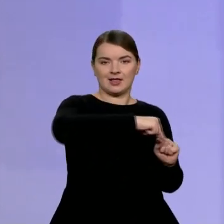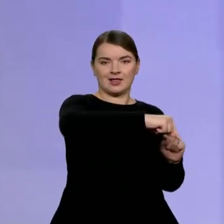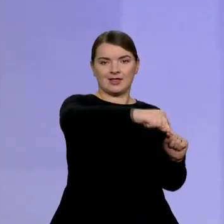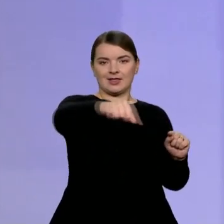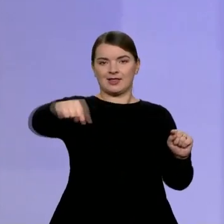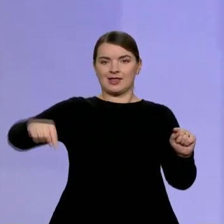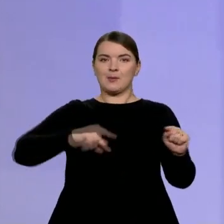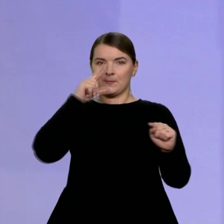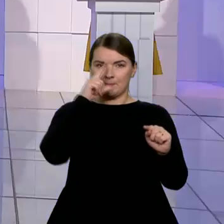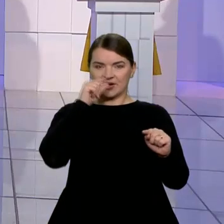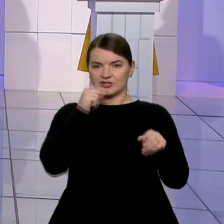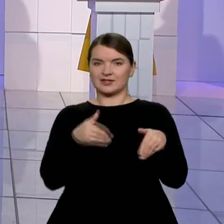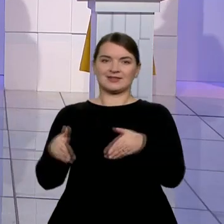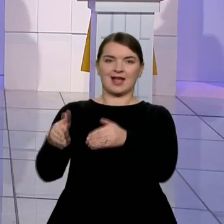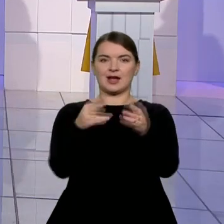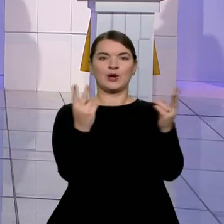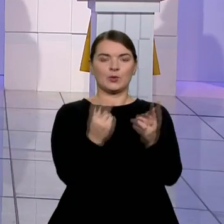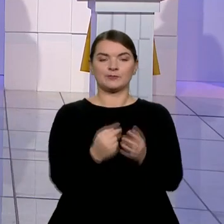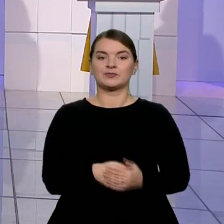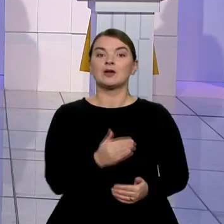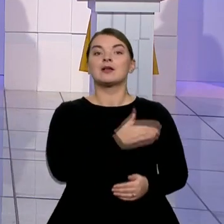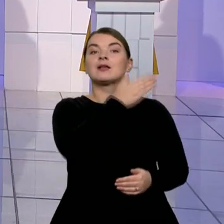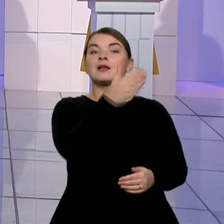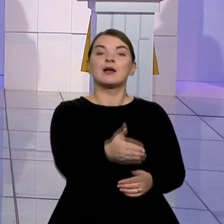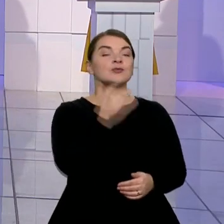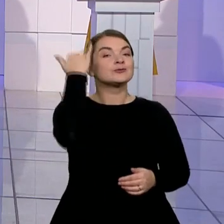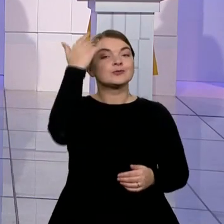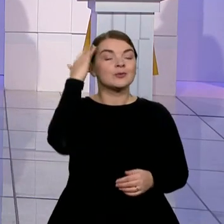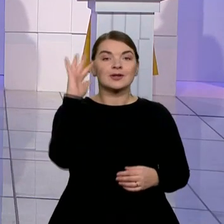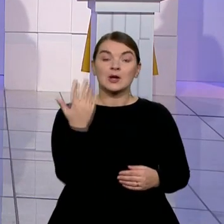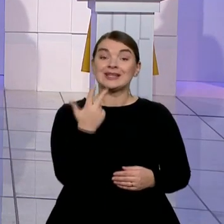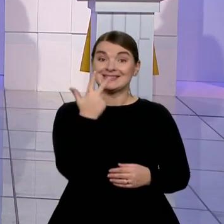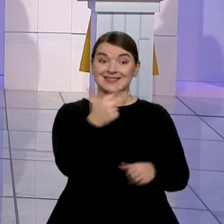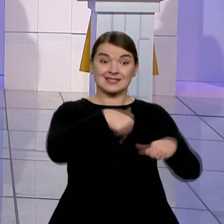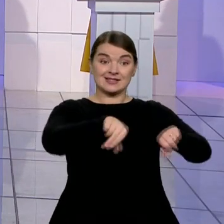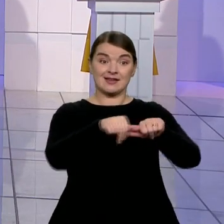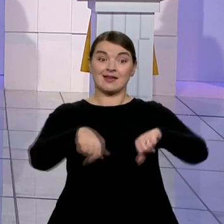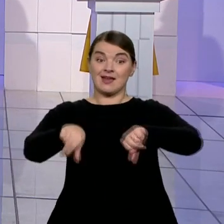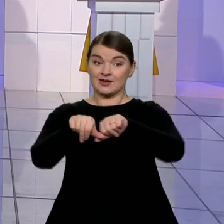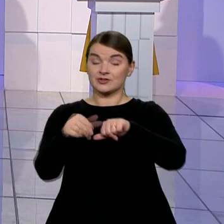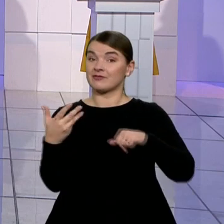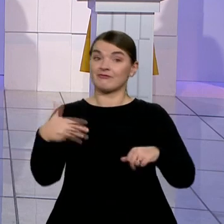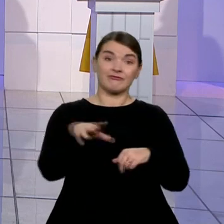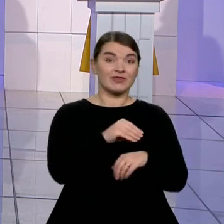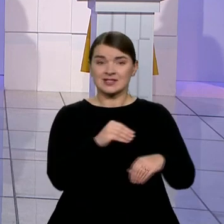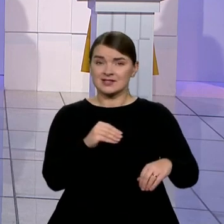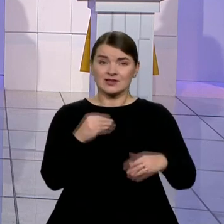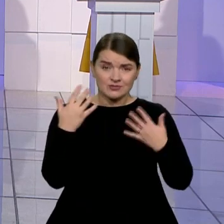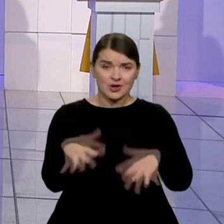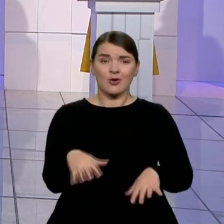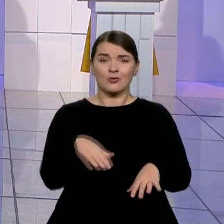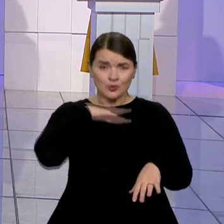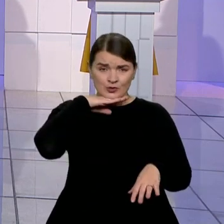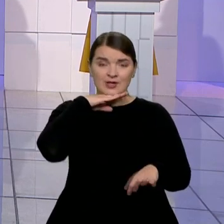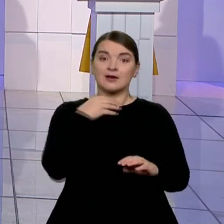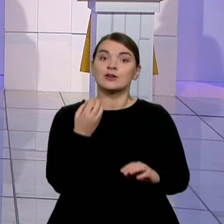pažintinis takas. Dėkui, ponė Lesauskienė, jūs manote, kad iš tų 3 vandens telkinių Šiauliuose yra maksimaliai viskas išspausta, ar dar matytumėt